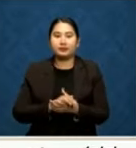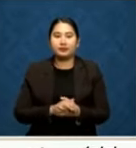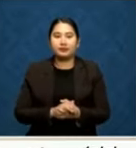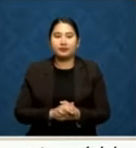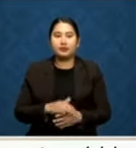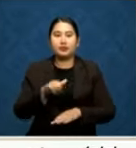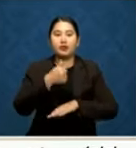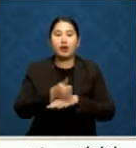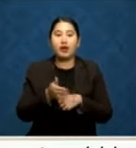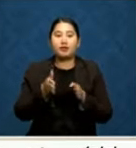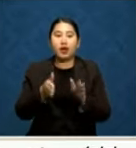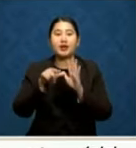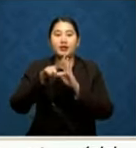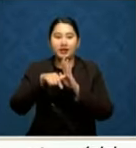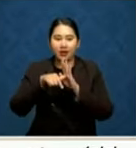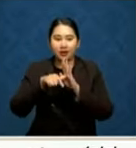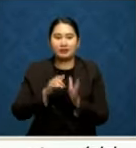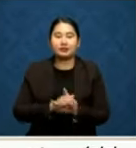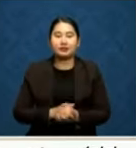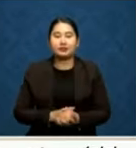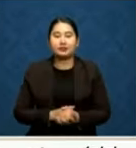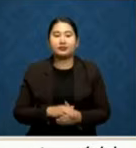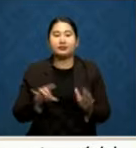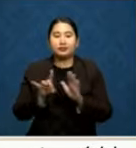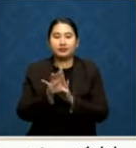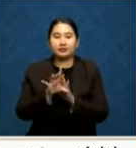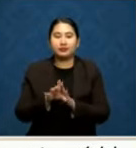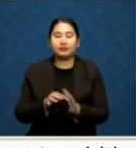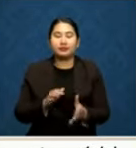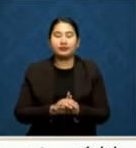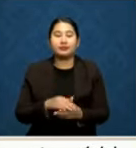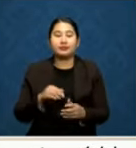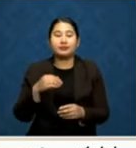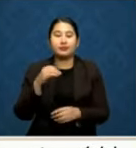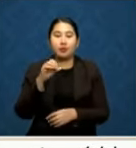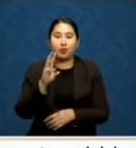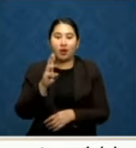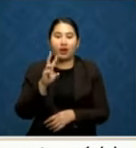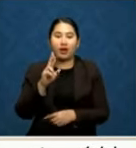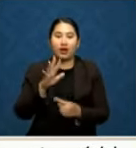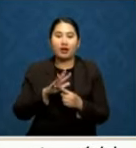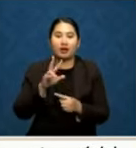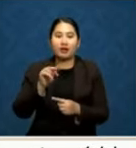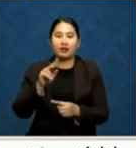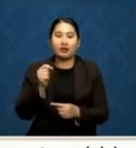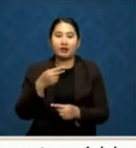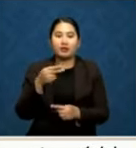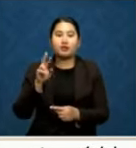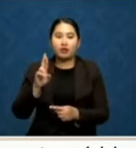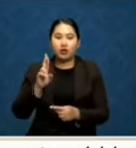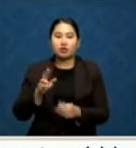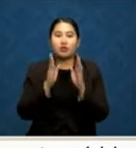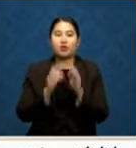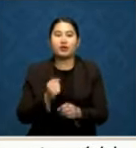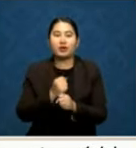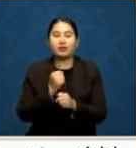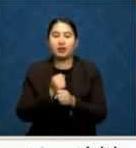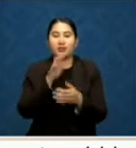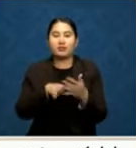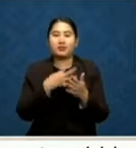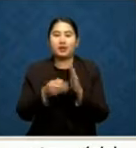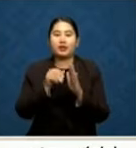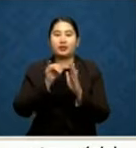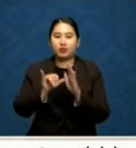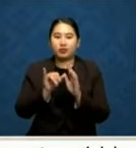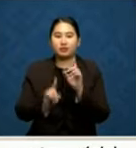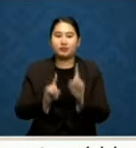ันั่งงานฝายริกษธิการหทสุดท้ายนะครับท่านวันนานทรศีวิเส้งครับจำนาที่แนหทธาศตและติดธาม